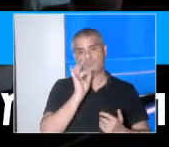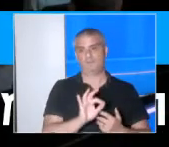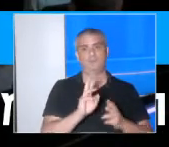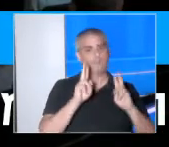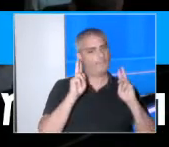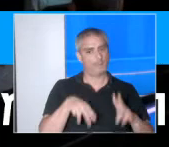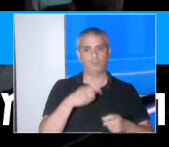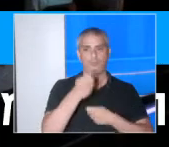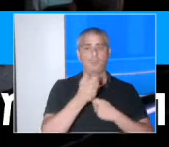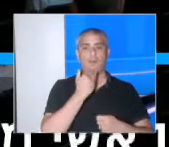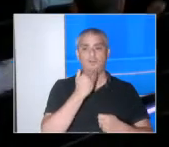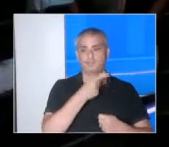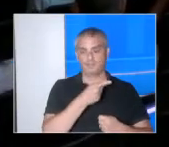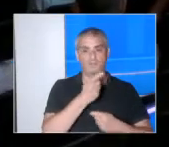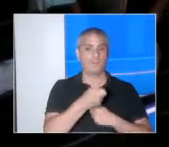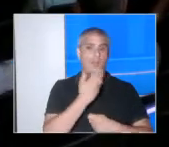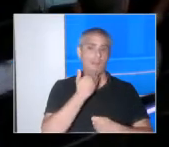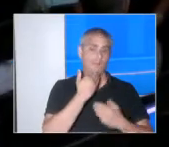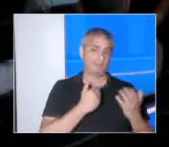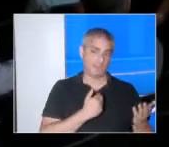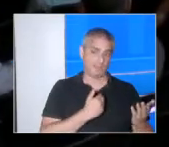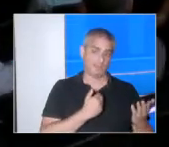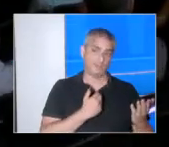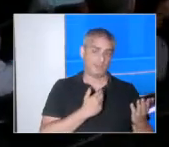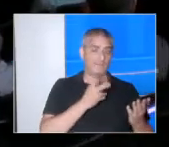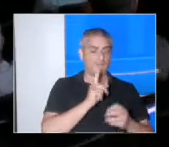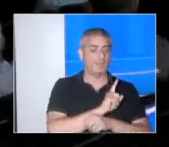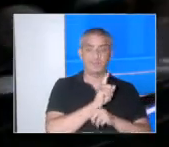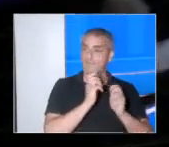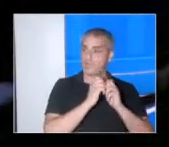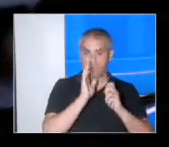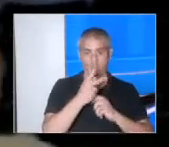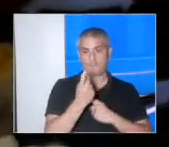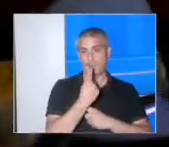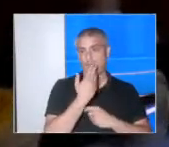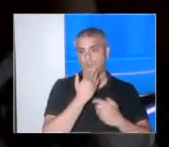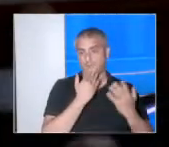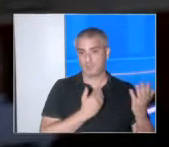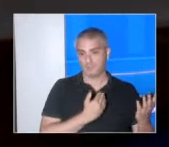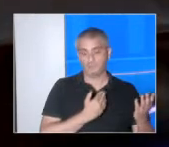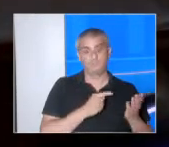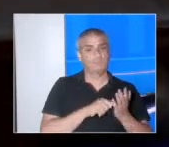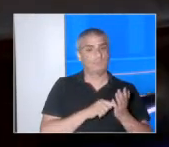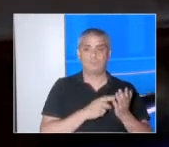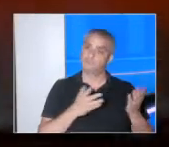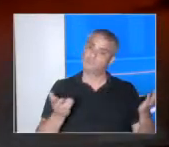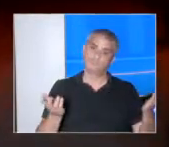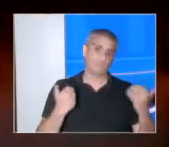בצורה אנושה בחקלאות הישראלית ובחקלאי הישראלי, ואגב, בטווח הארוך גם בצרכן הישראלי, ולכן